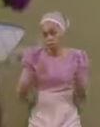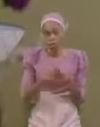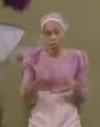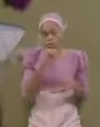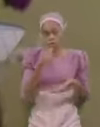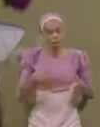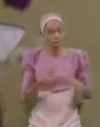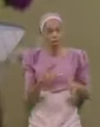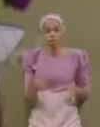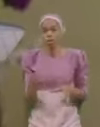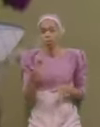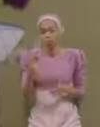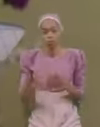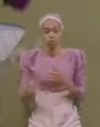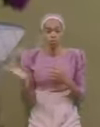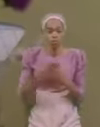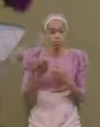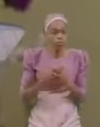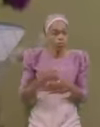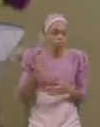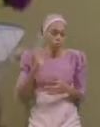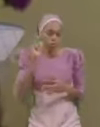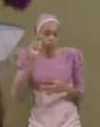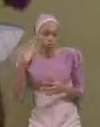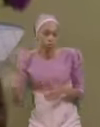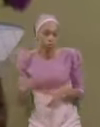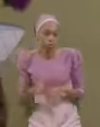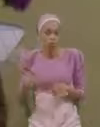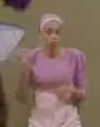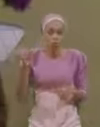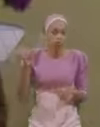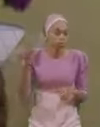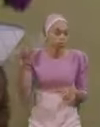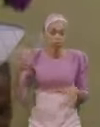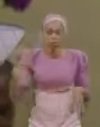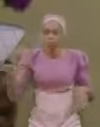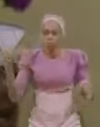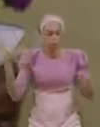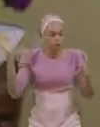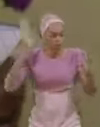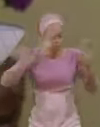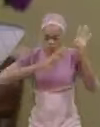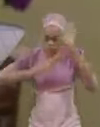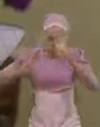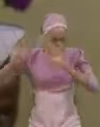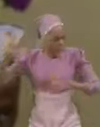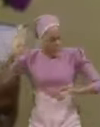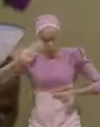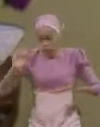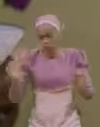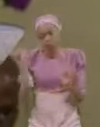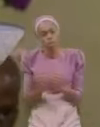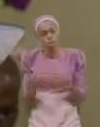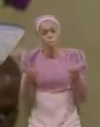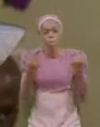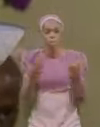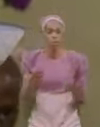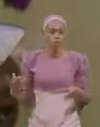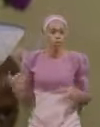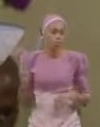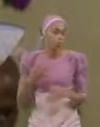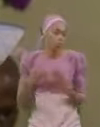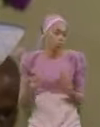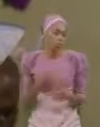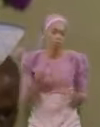lui ôter ces choses Marie se préoccupé agité pour beaucoup de choses tout ce que